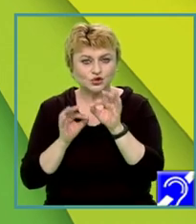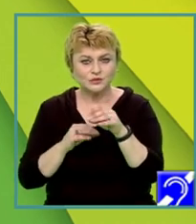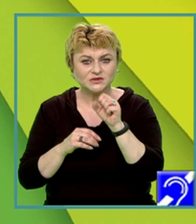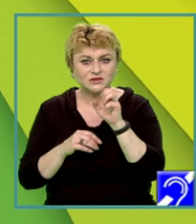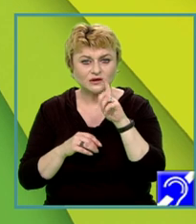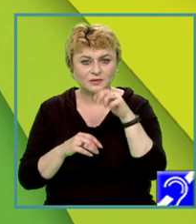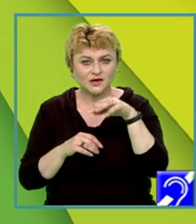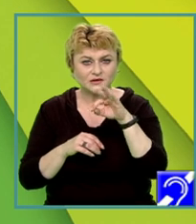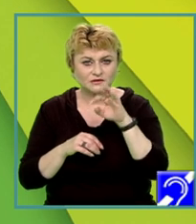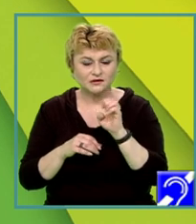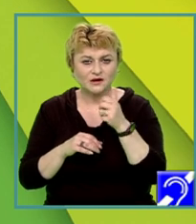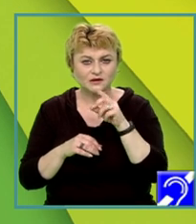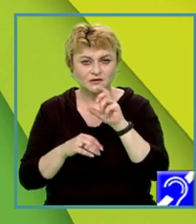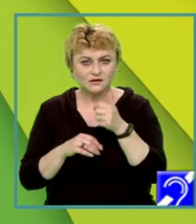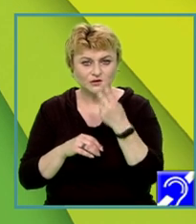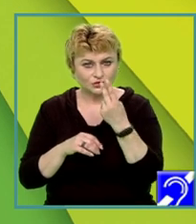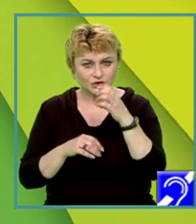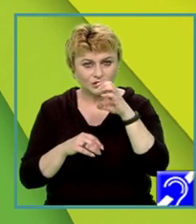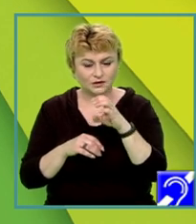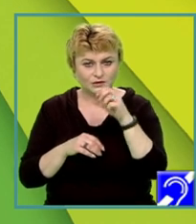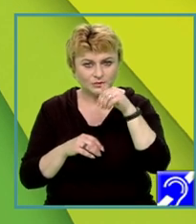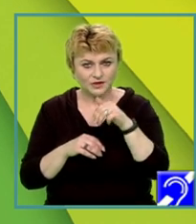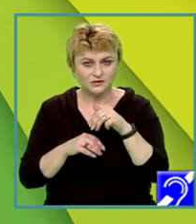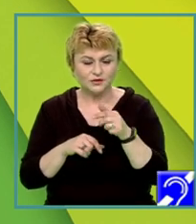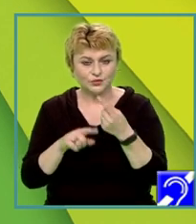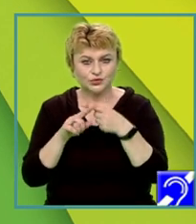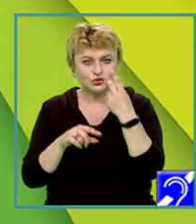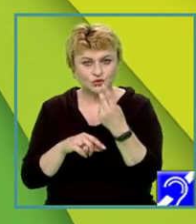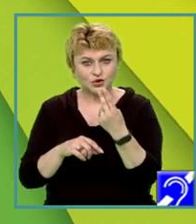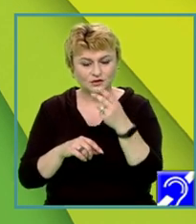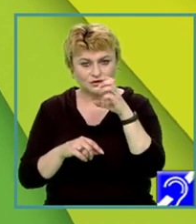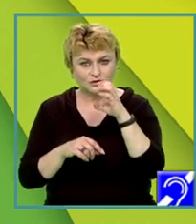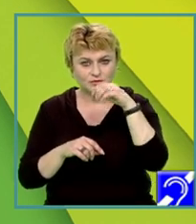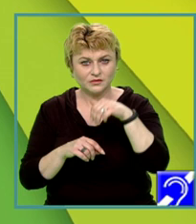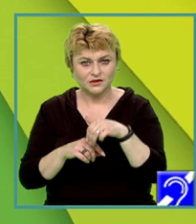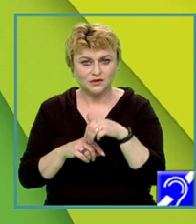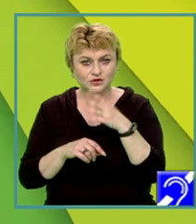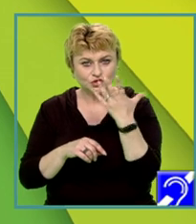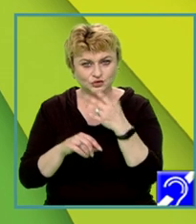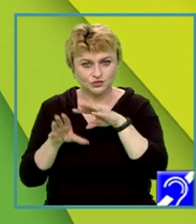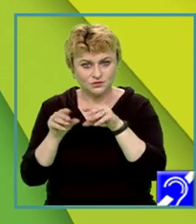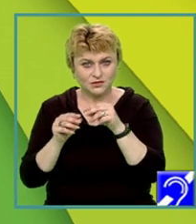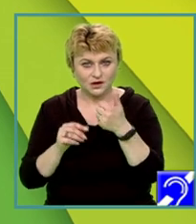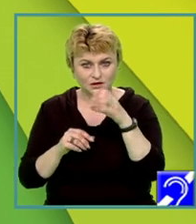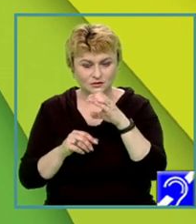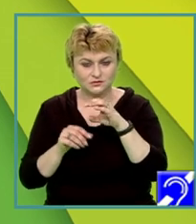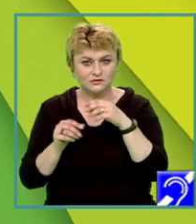bc adică 2 cm plus 3 cm AC ul este 5 cm